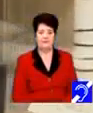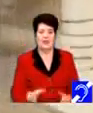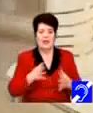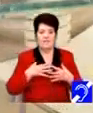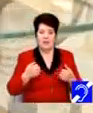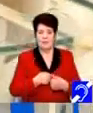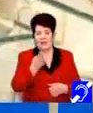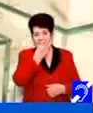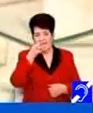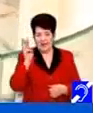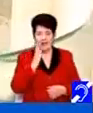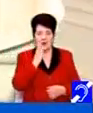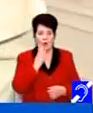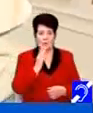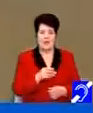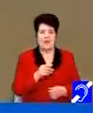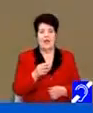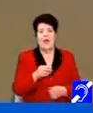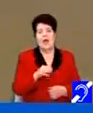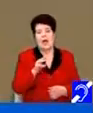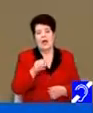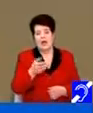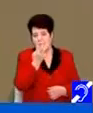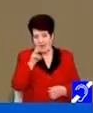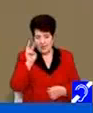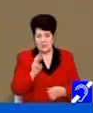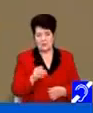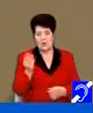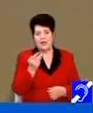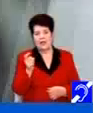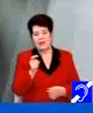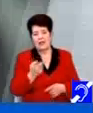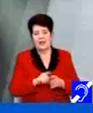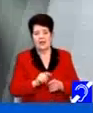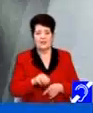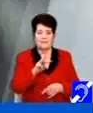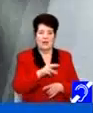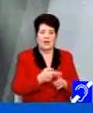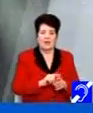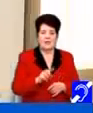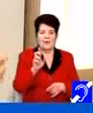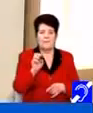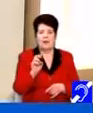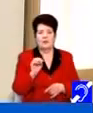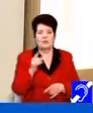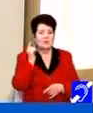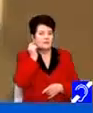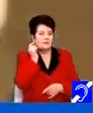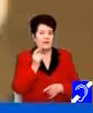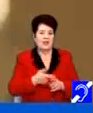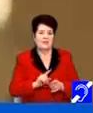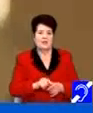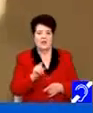Familia regală a României a trimis prințului Harry și miresei sale Meghan Markle un cadou inspirat de coloana infinitului a lui Constantin Brâncuș, o pereche de cercei și o